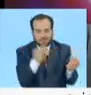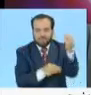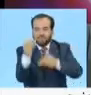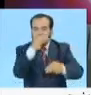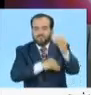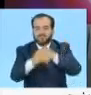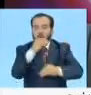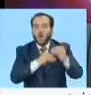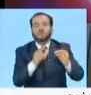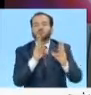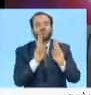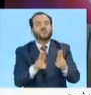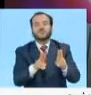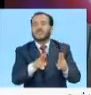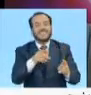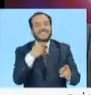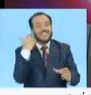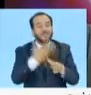التعديلات هي تكريس